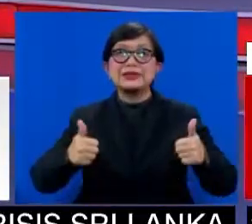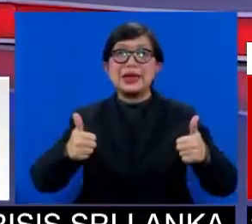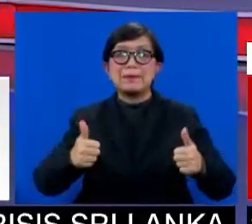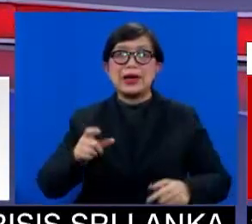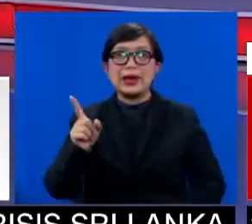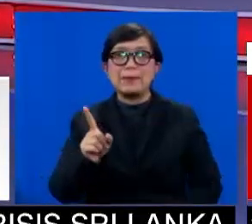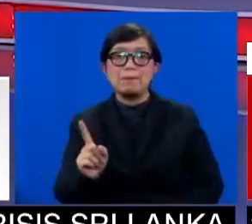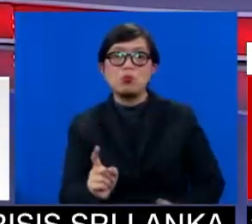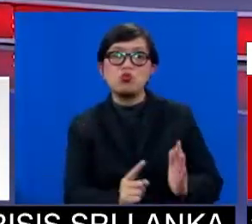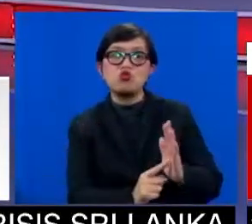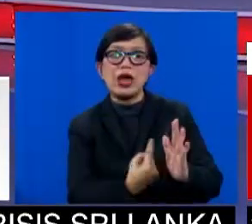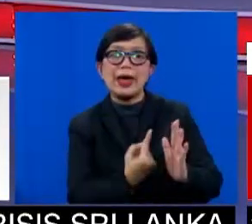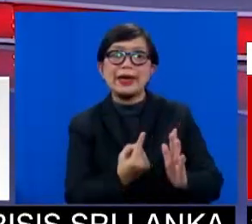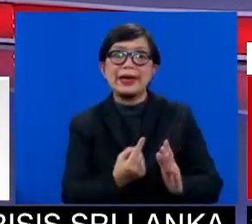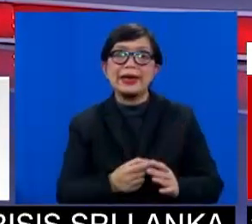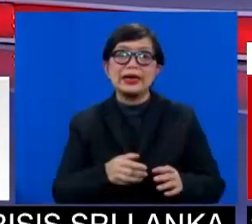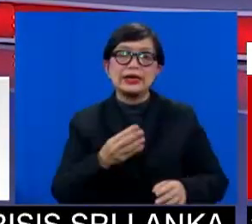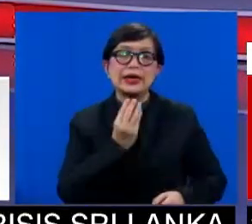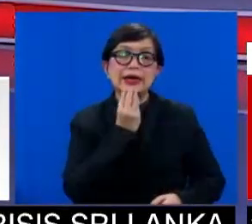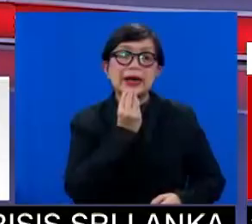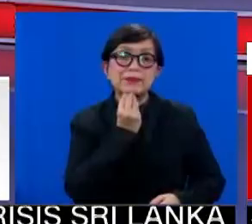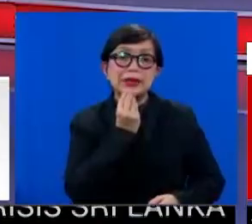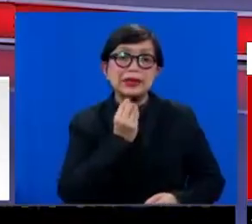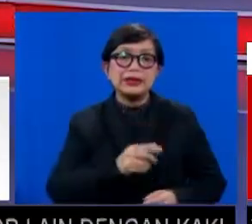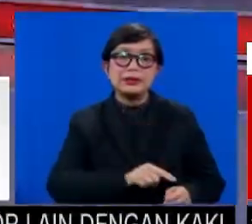kambing hingga proses pemasakan. Berikut selengkapnya.